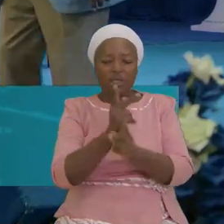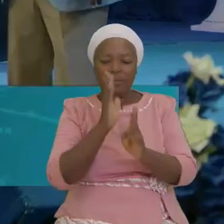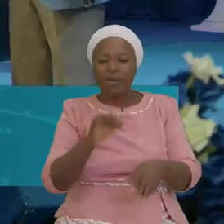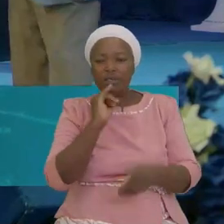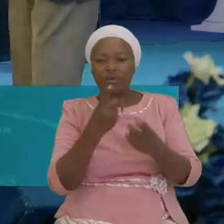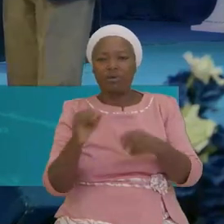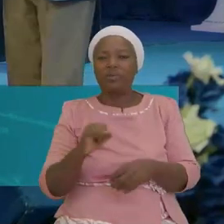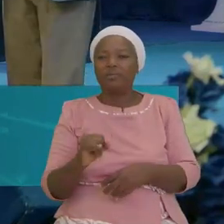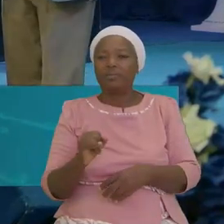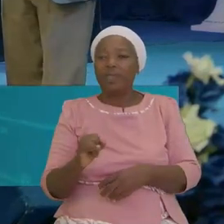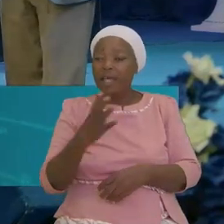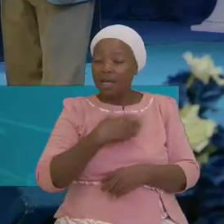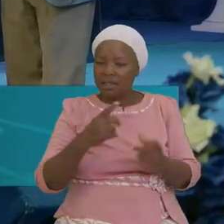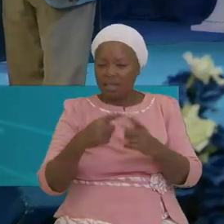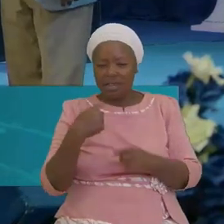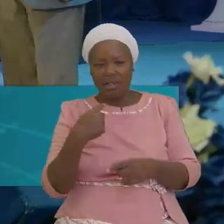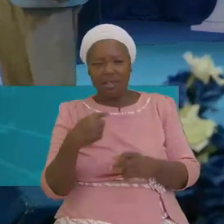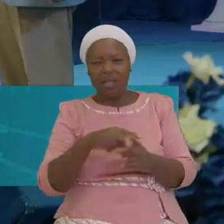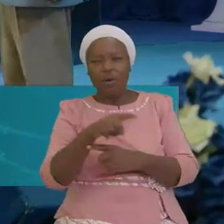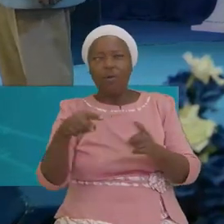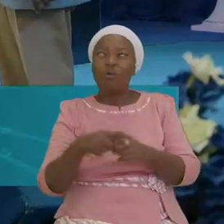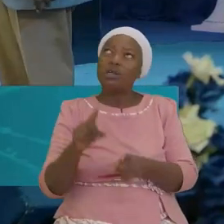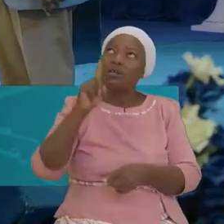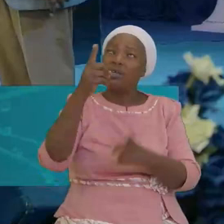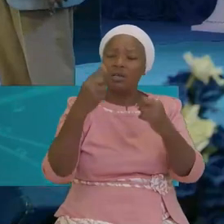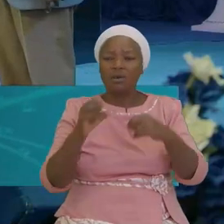vient, celui qui tient promesse vient.